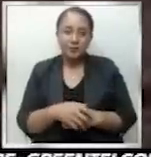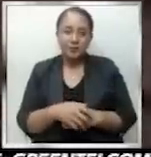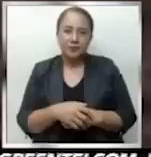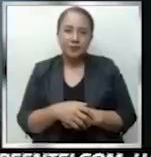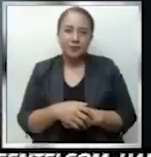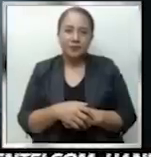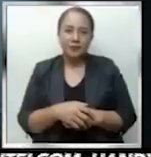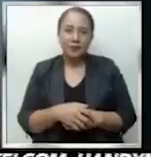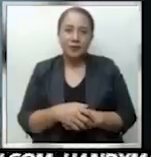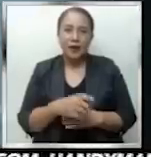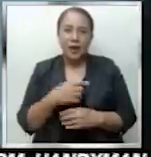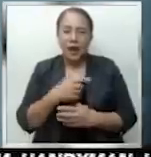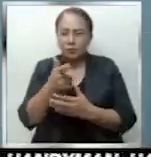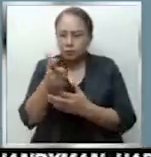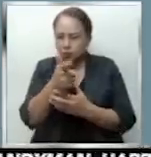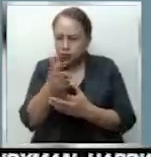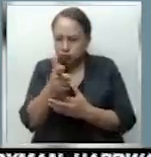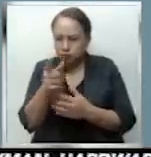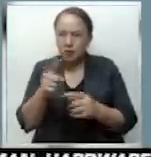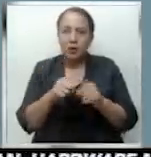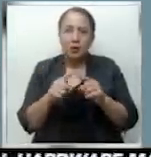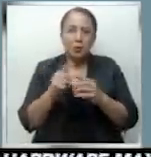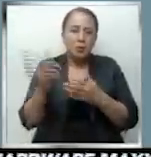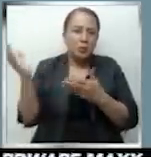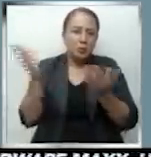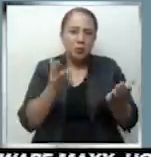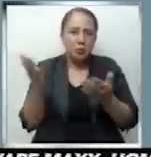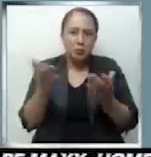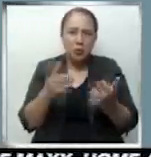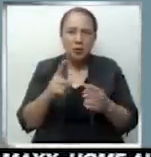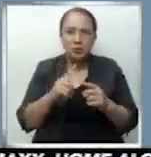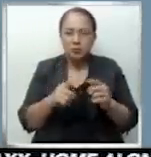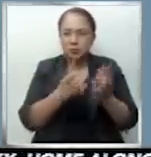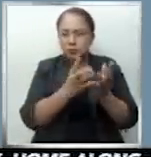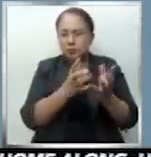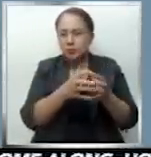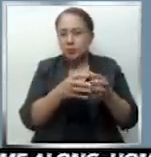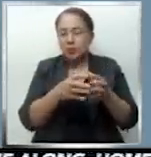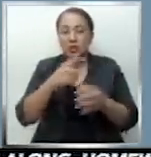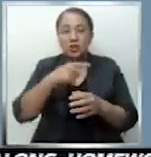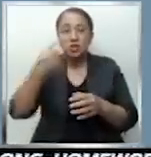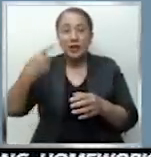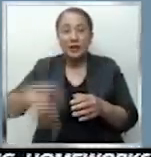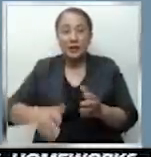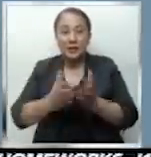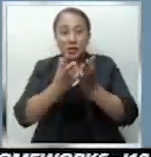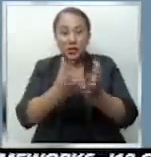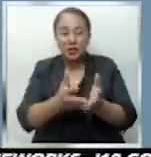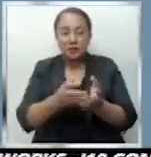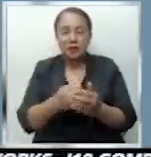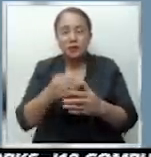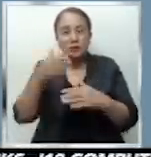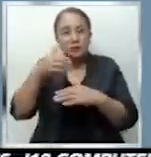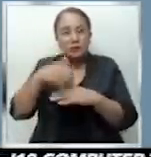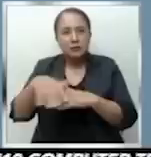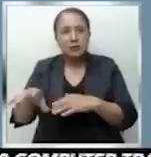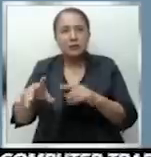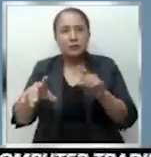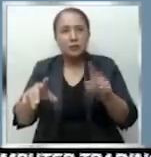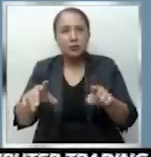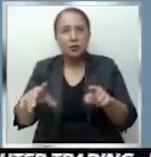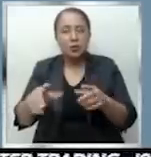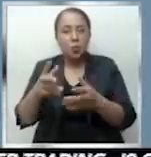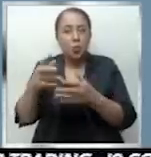Panunutok ng laser, pagpapadala ng mga pulutong ng mga Chinese militia ship, pati na pagpapadala ng isa sa kanilang